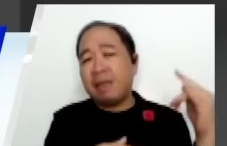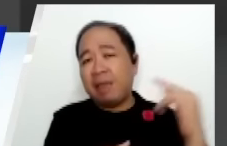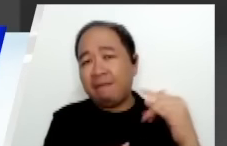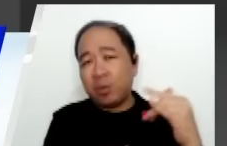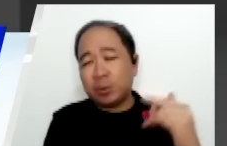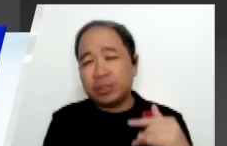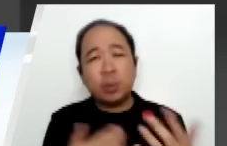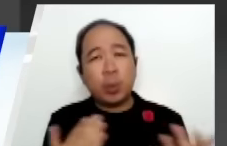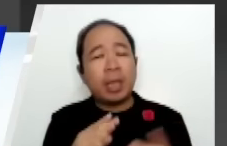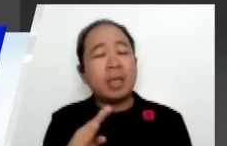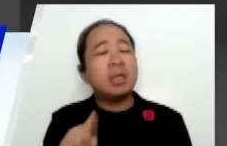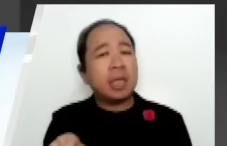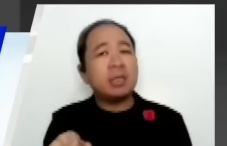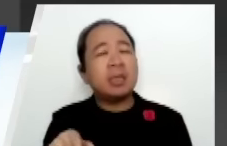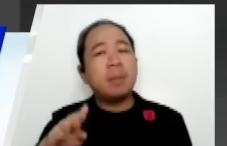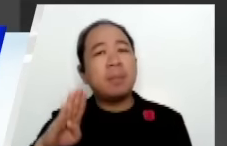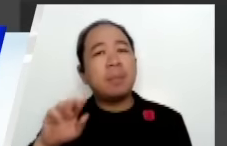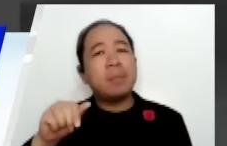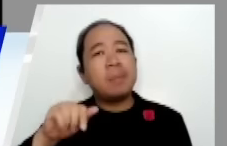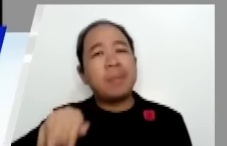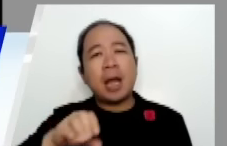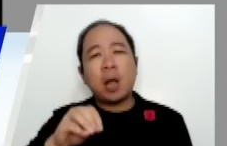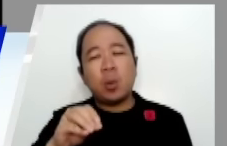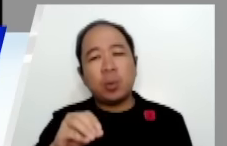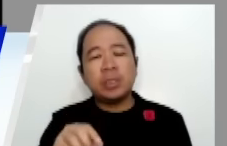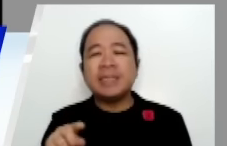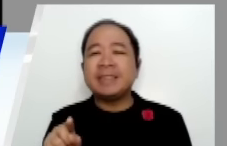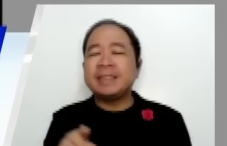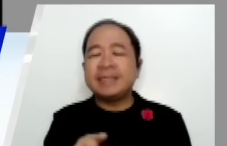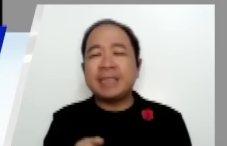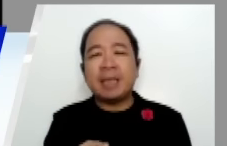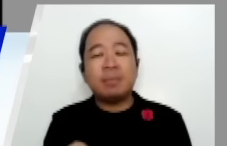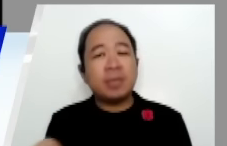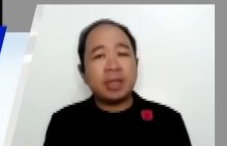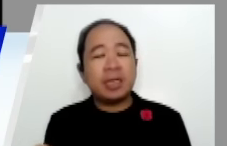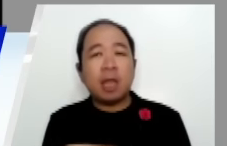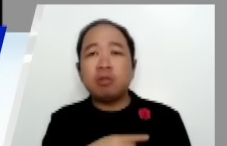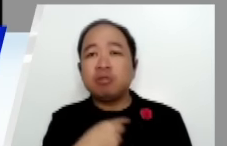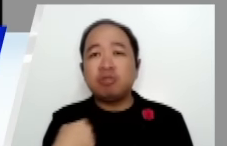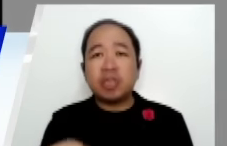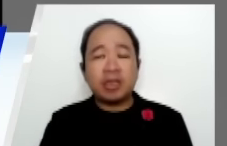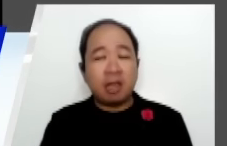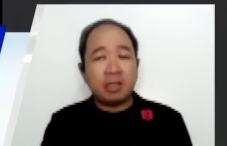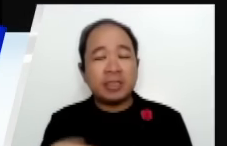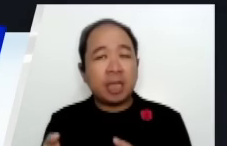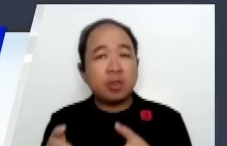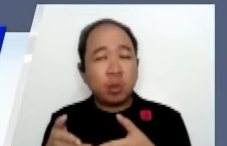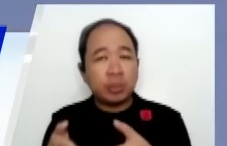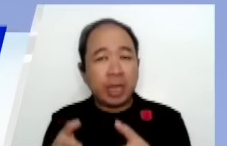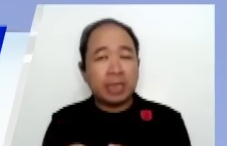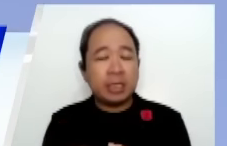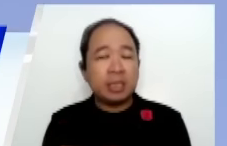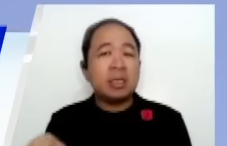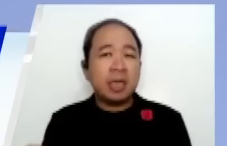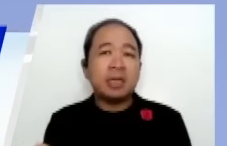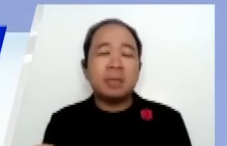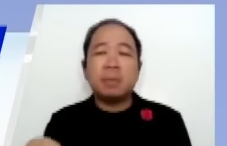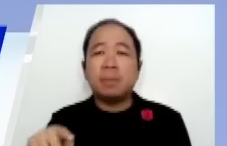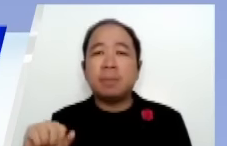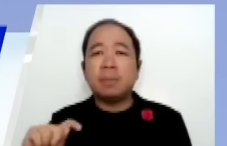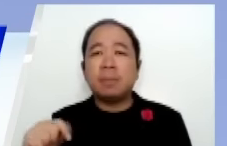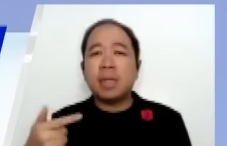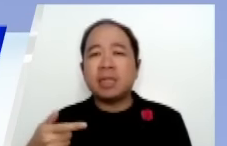atin ng Chinese Coast Guard sa Patag at Lawak Island, lahat sa ating West Philippine Sea. Sa parehong phone